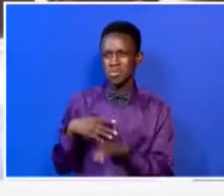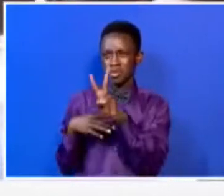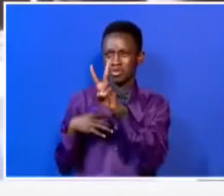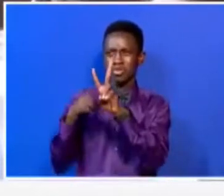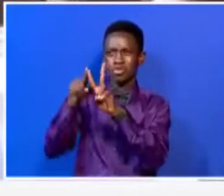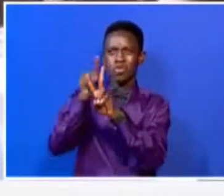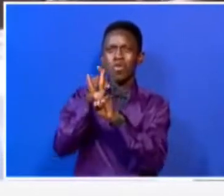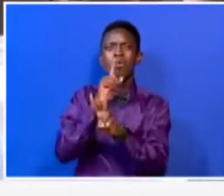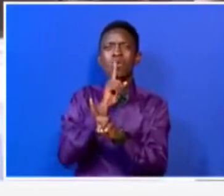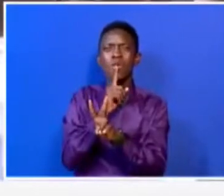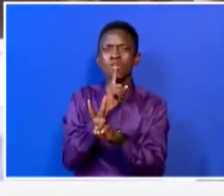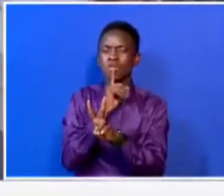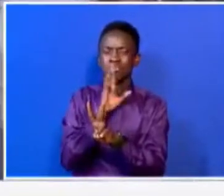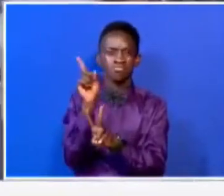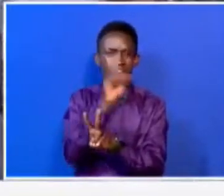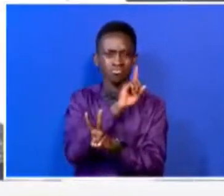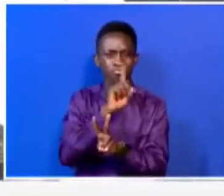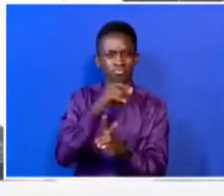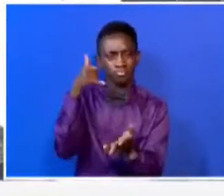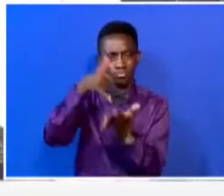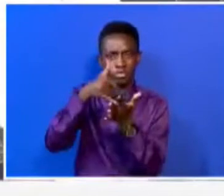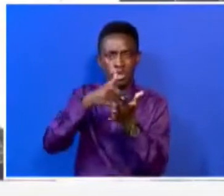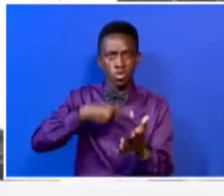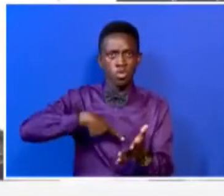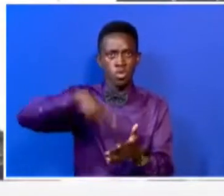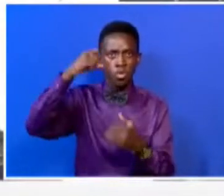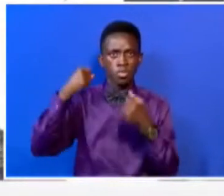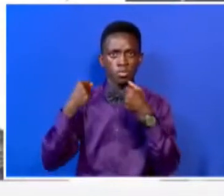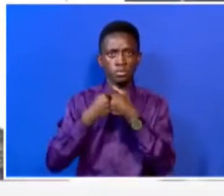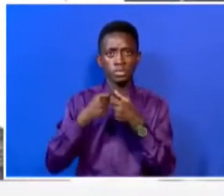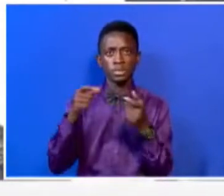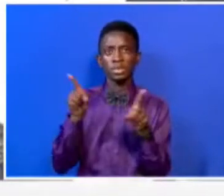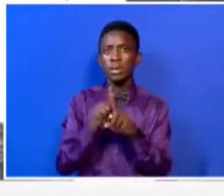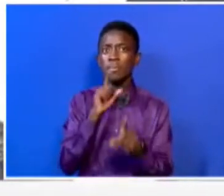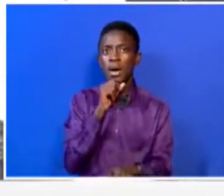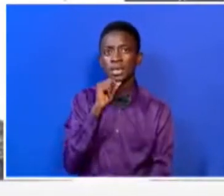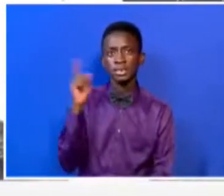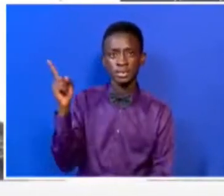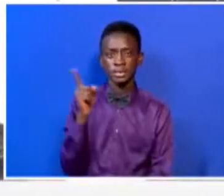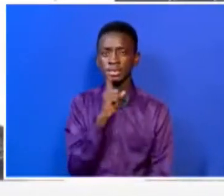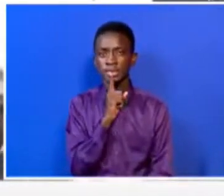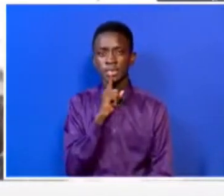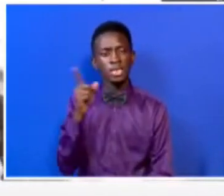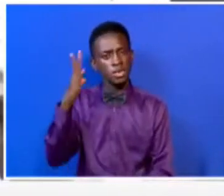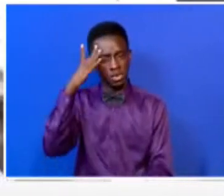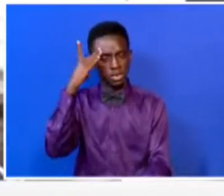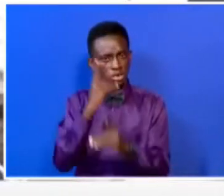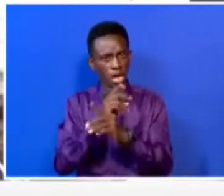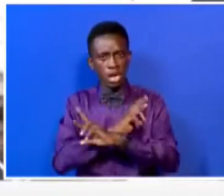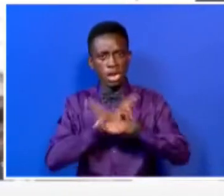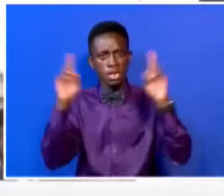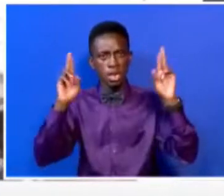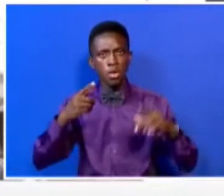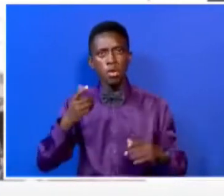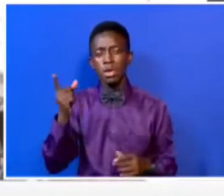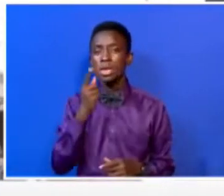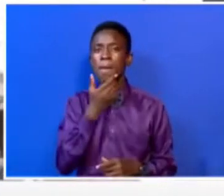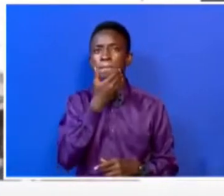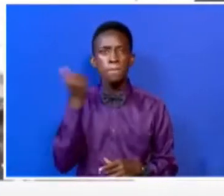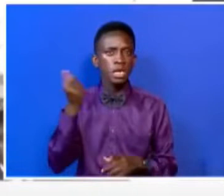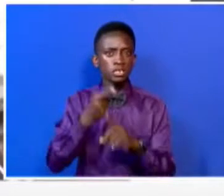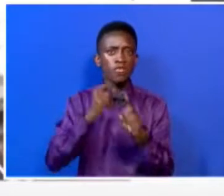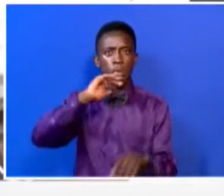Wa Iria ni kuwa wananchi ndio watakaofanya maamuzi, akisema kuwa yeye ndiye atakuwa chaguo bora kutoka Mlima